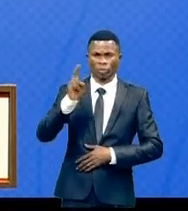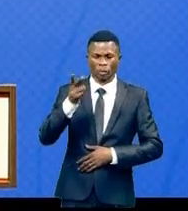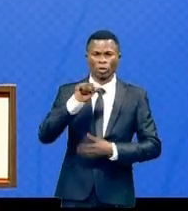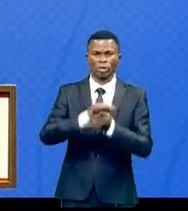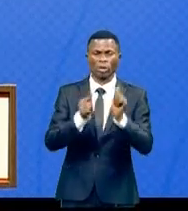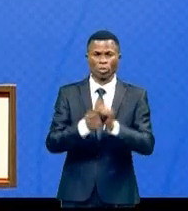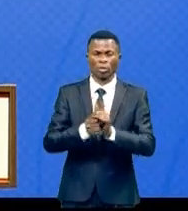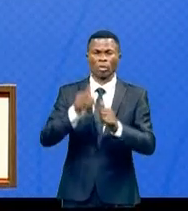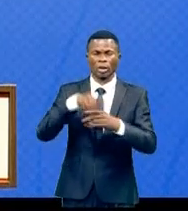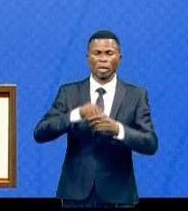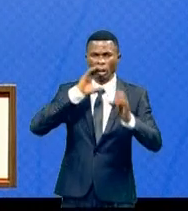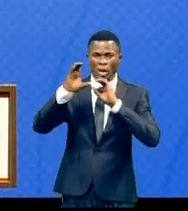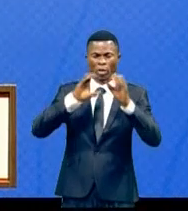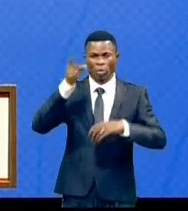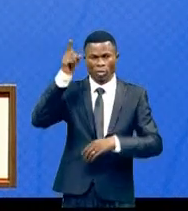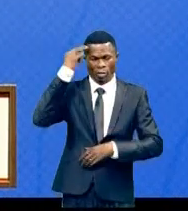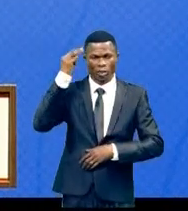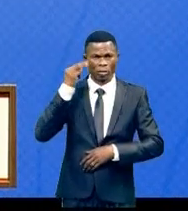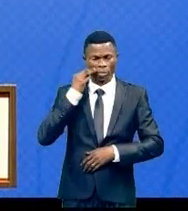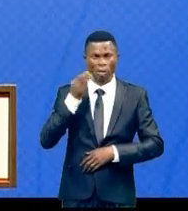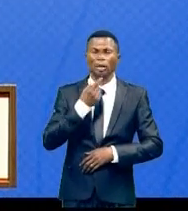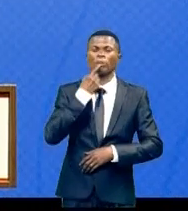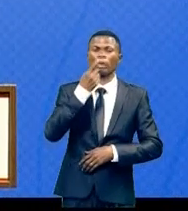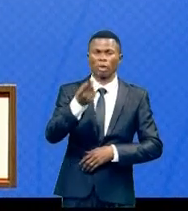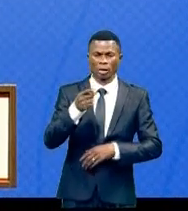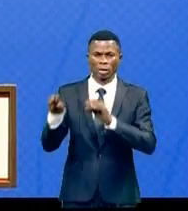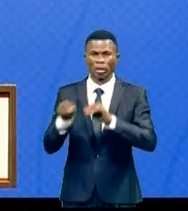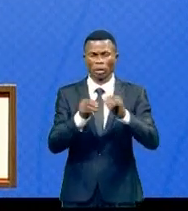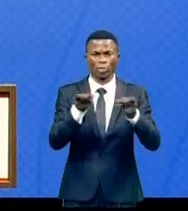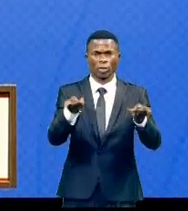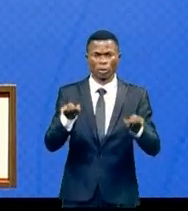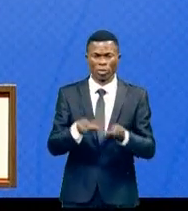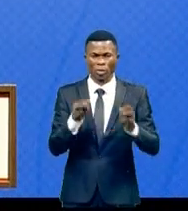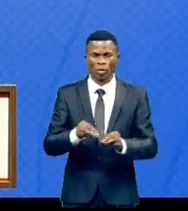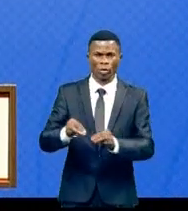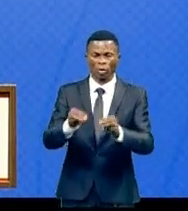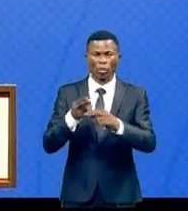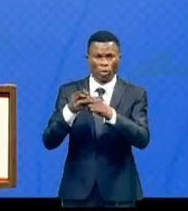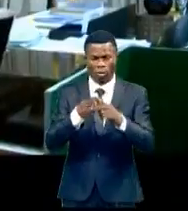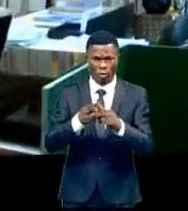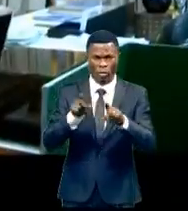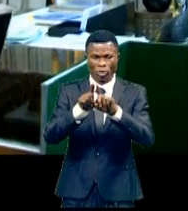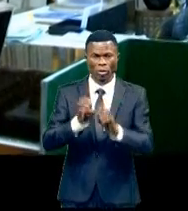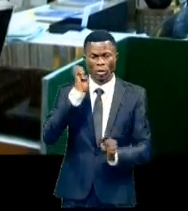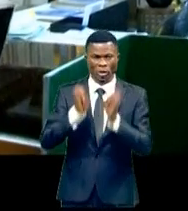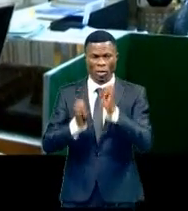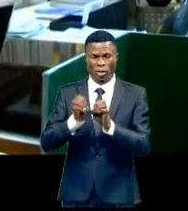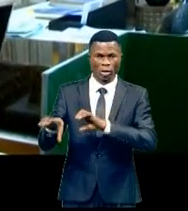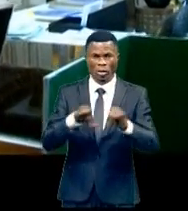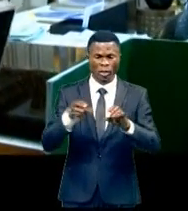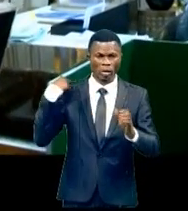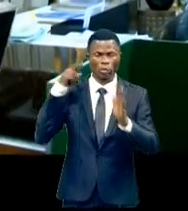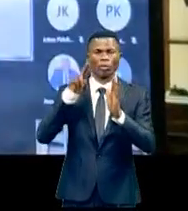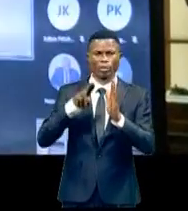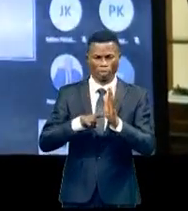de la communication du Premier ministre a porté sur la mise en place du mécanisme de suivi et de l'évaluation de l'action